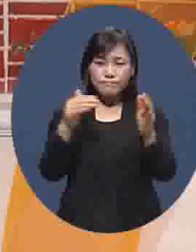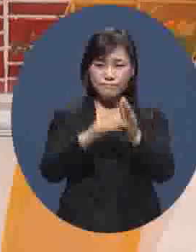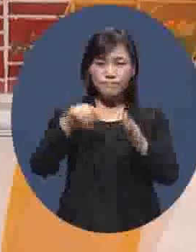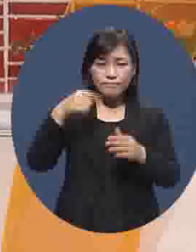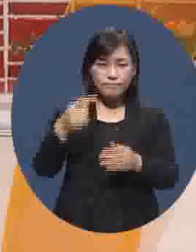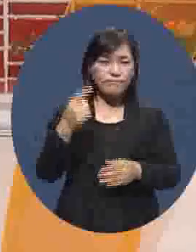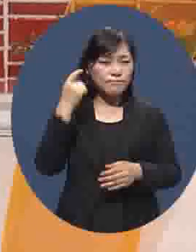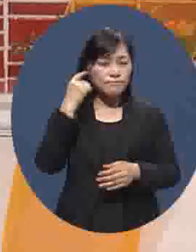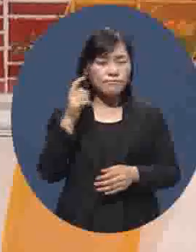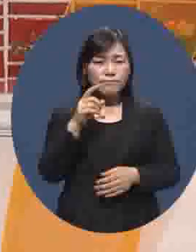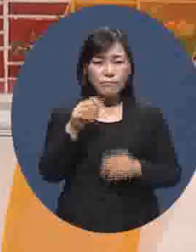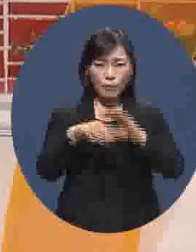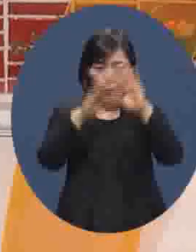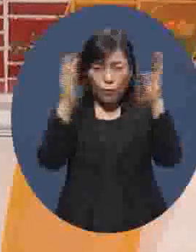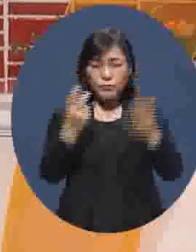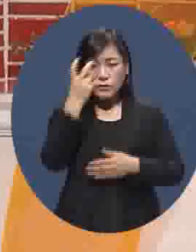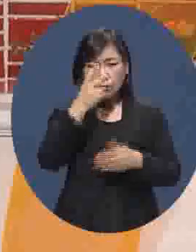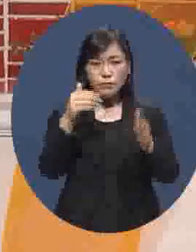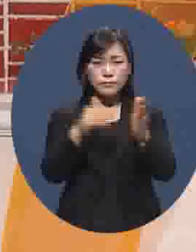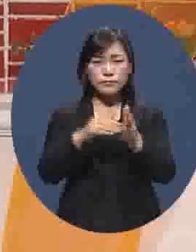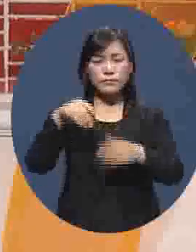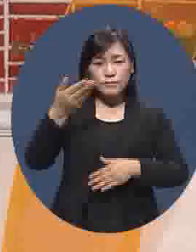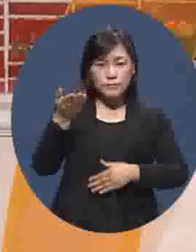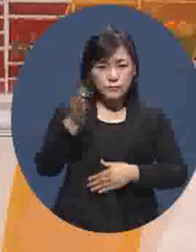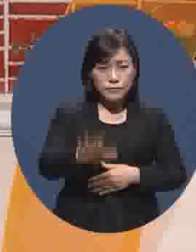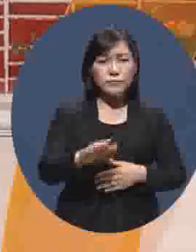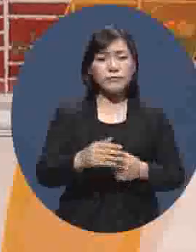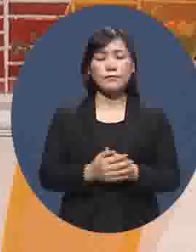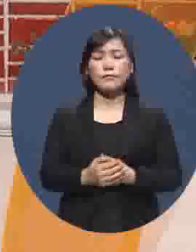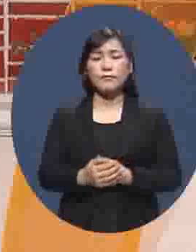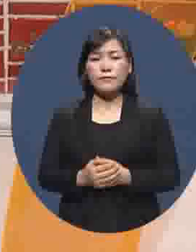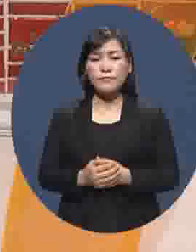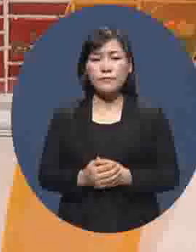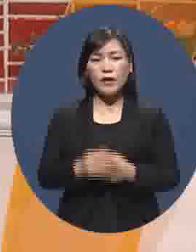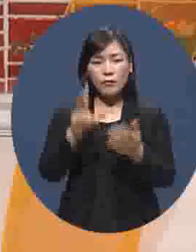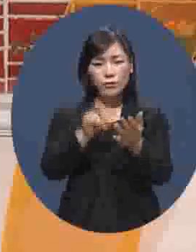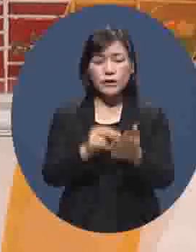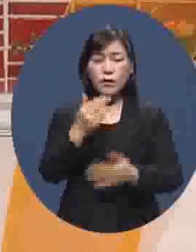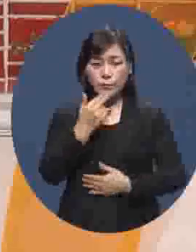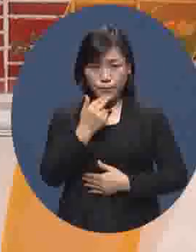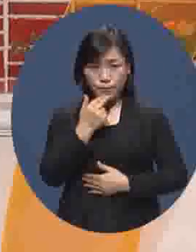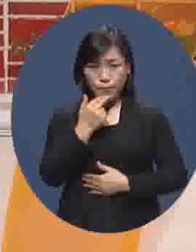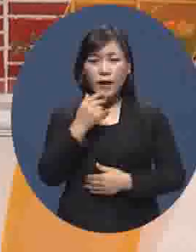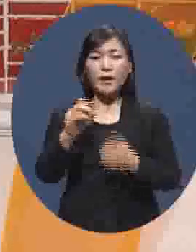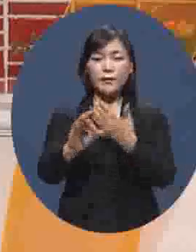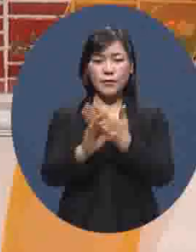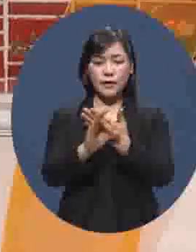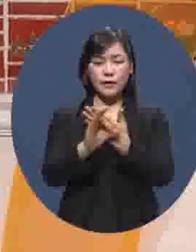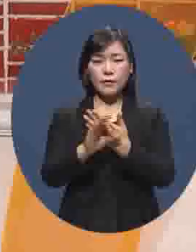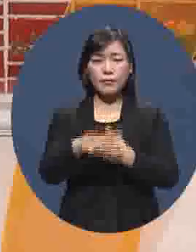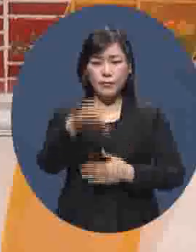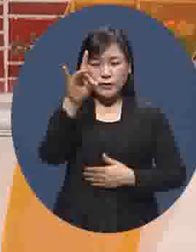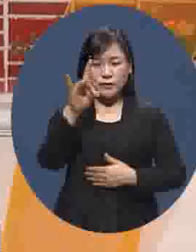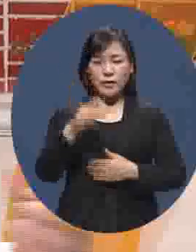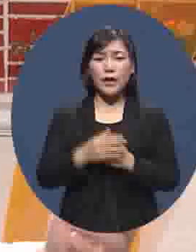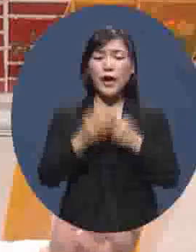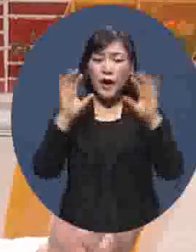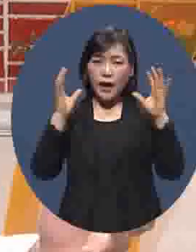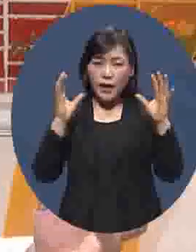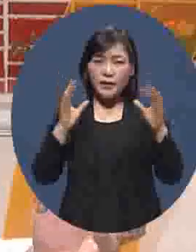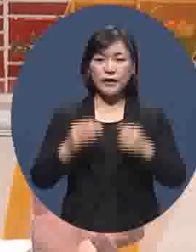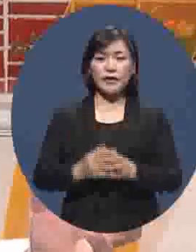청력 검사도 하고 다 하신 것 같더라고요. 그렇게 해서 문제가 없다 그랬을 적에는 일단 이